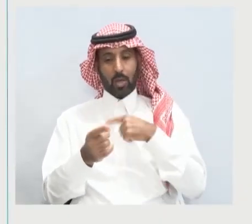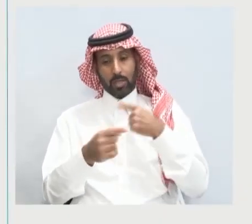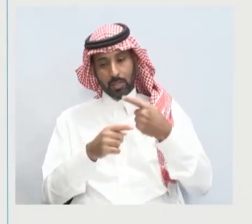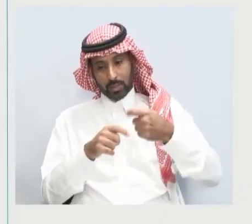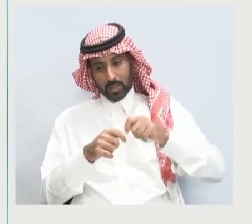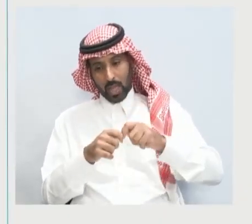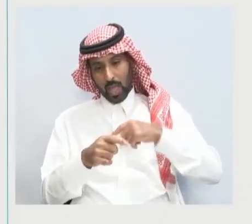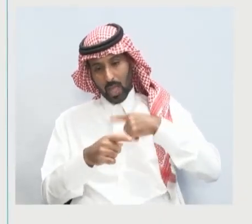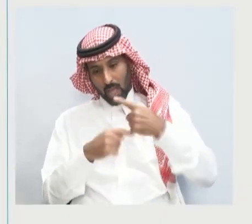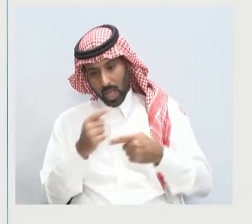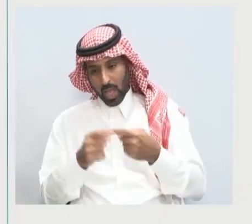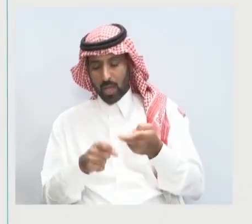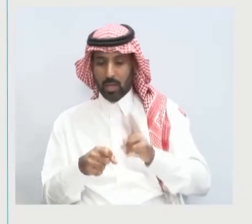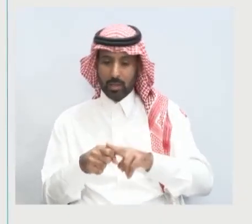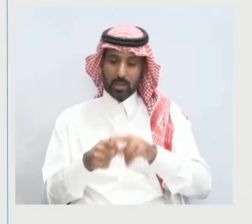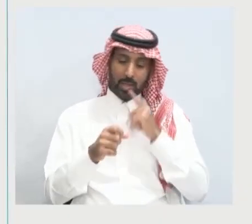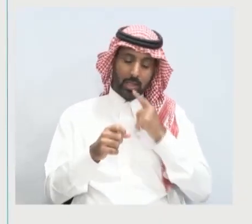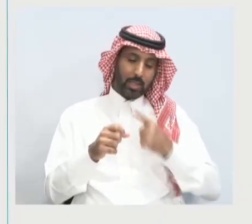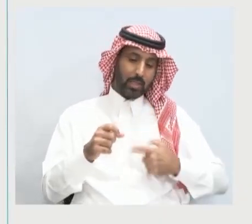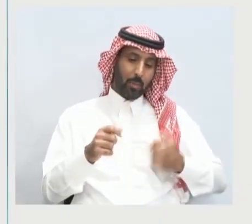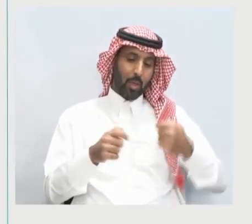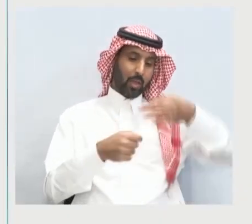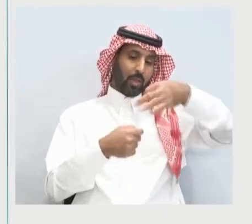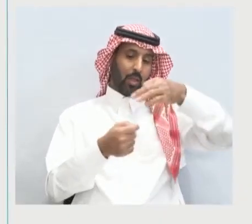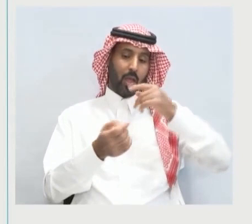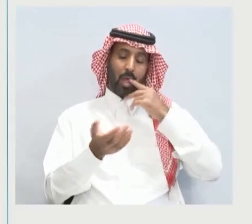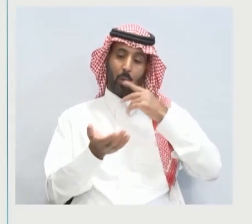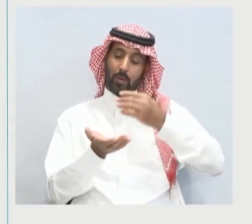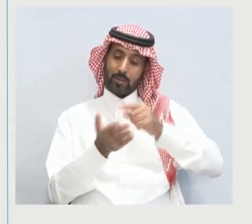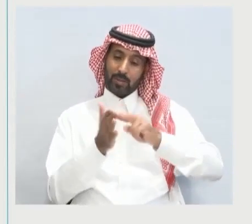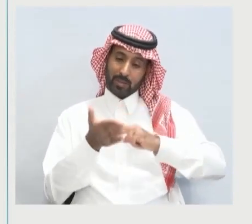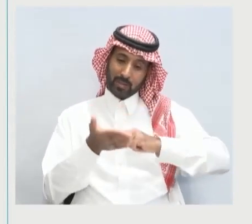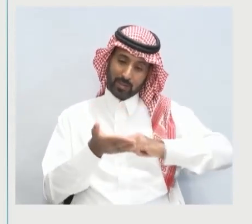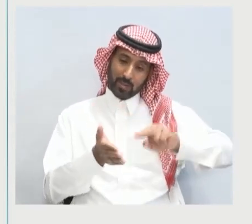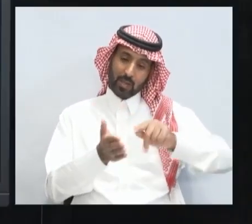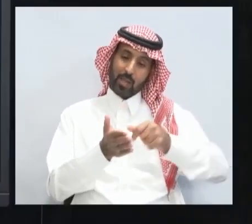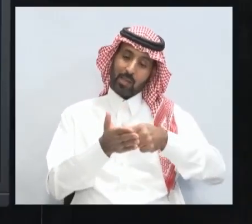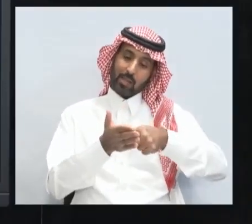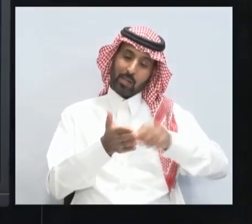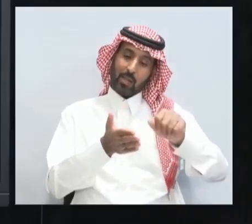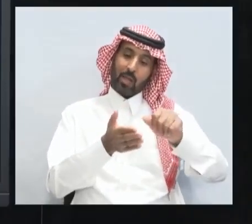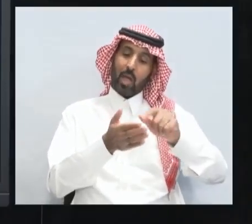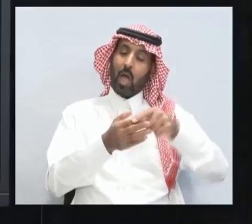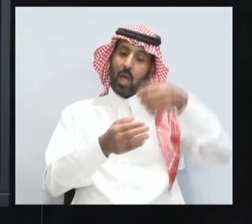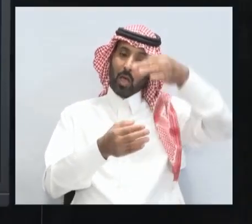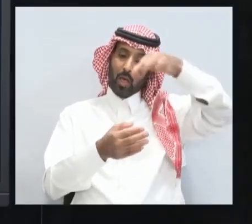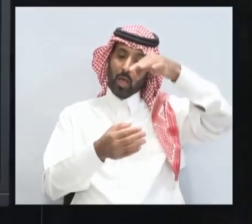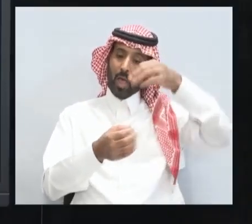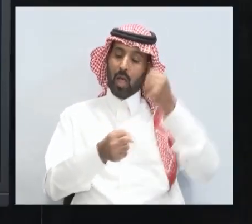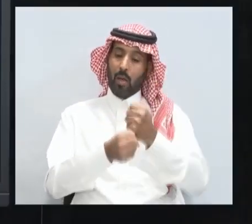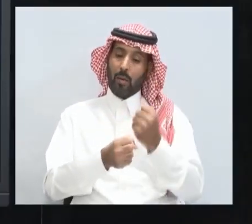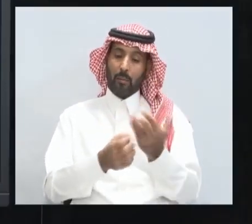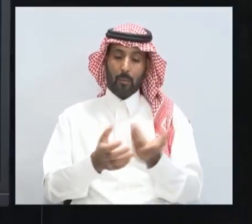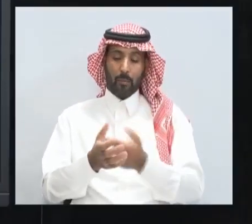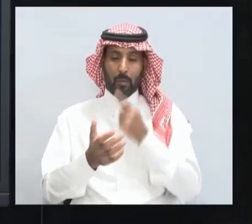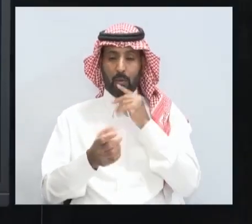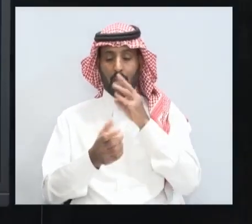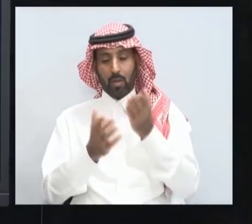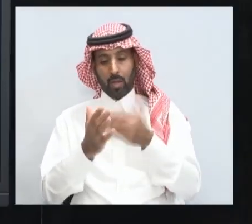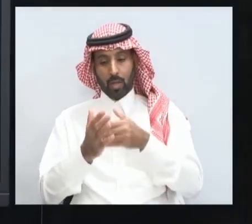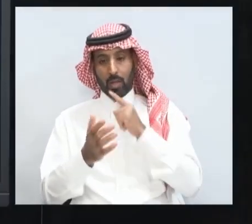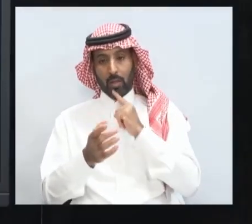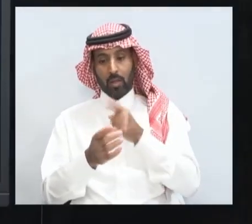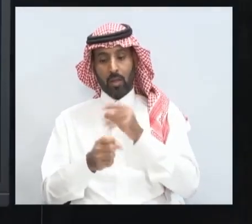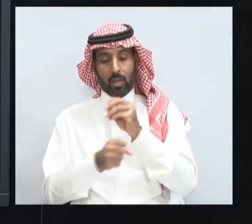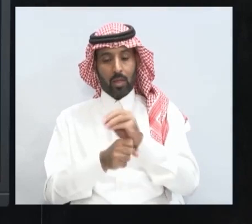تسميه ورقه العمل كذلك حذف ورقه العمل وفي الاخير سنتكلم او